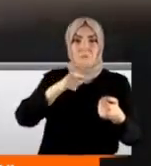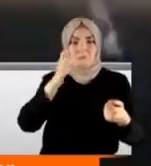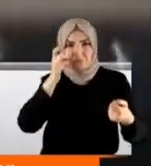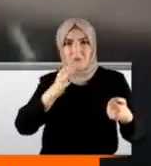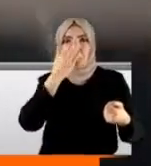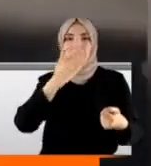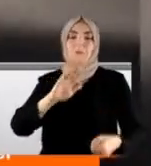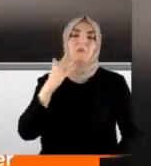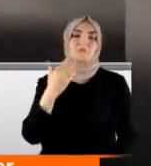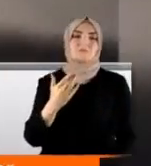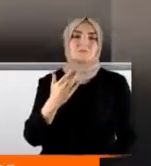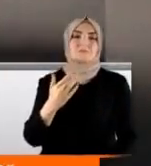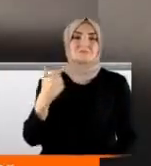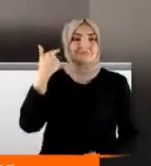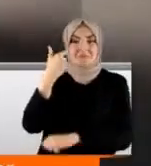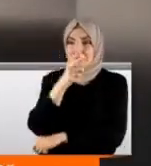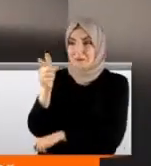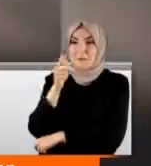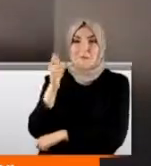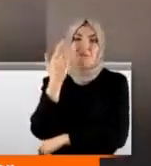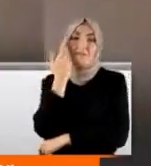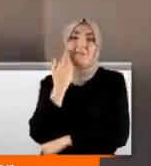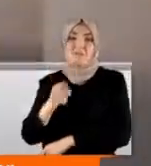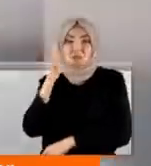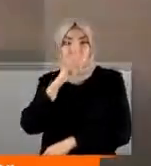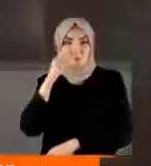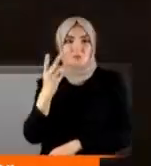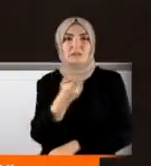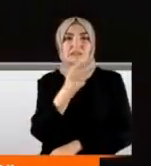Yayın sevdası iki kişiyi hayattan kopardı.